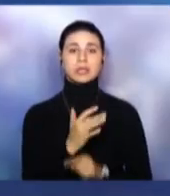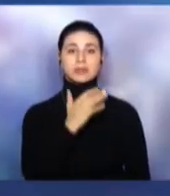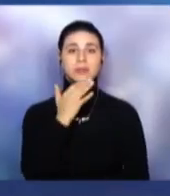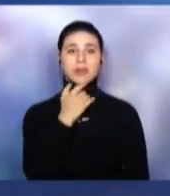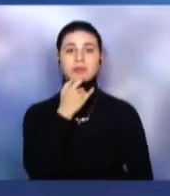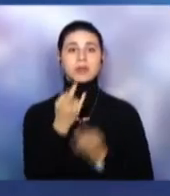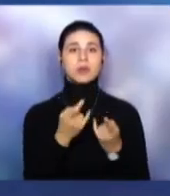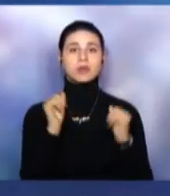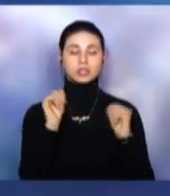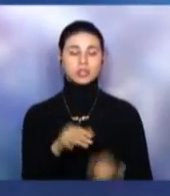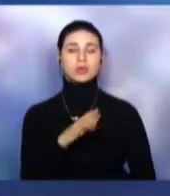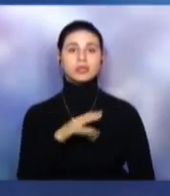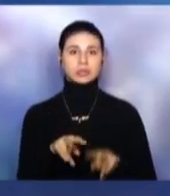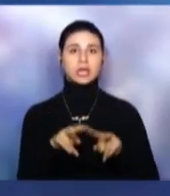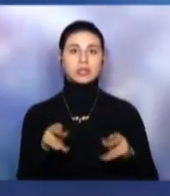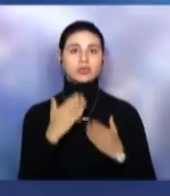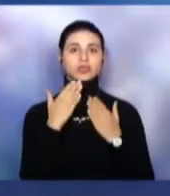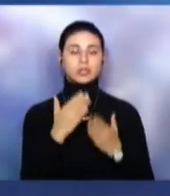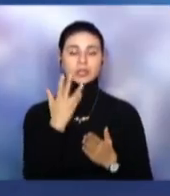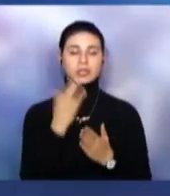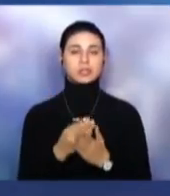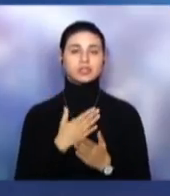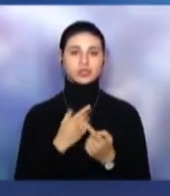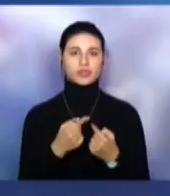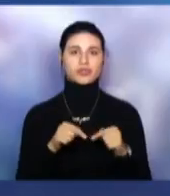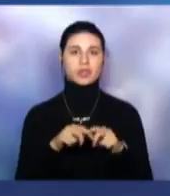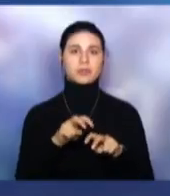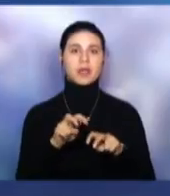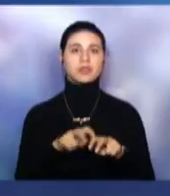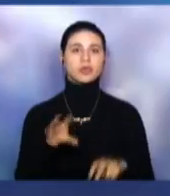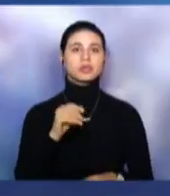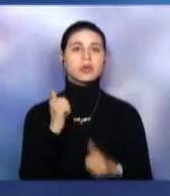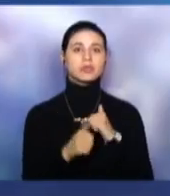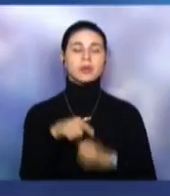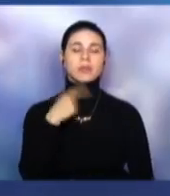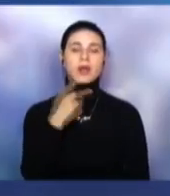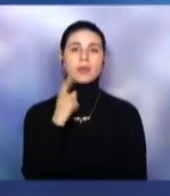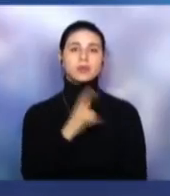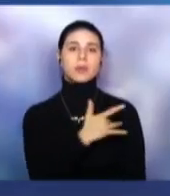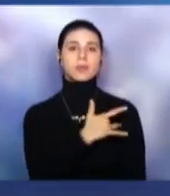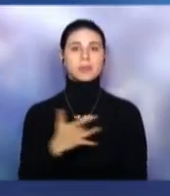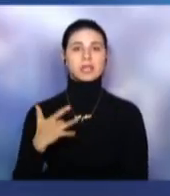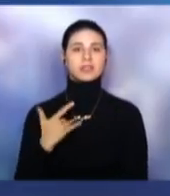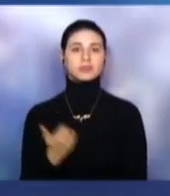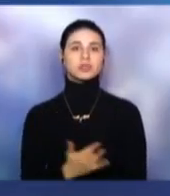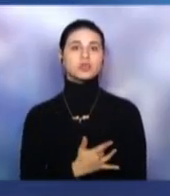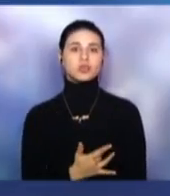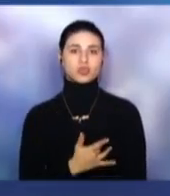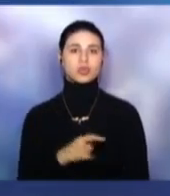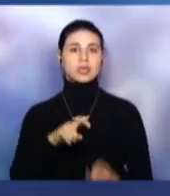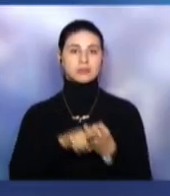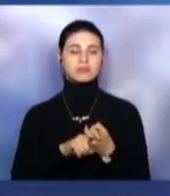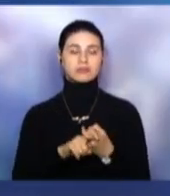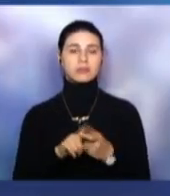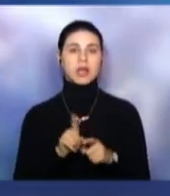მაყურებელს შეიძლება ჰქონდეს ანალოგიური შეკითხვა. ჩვენ მედიკოსები იმაზეც საუბრობთ ხოლმე, ფილტვის მიერი გულის კი არსებობს ასეთი